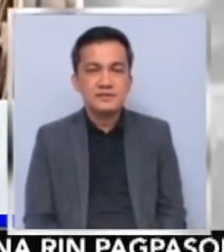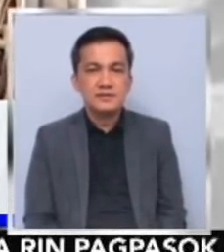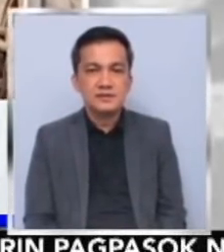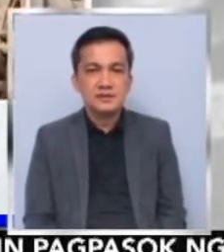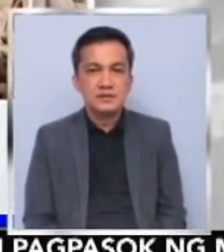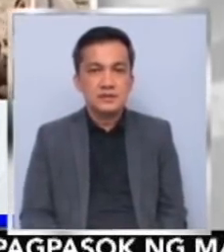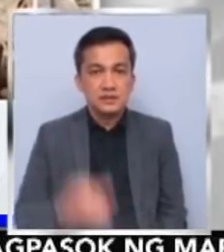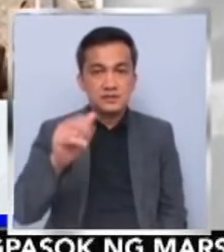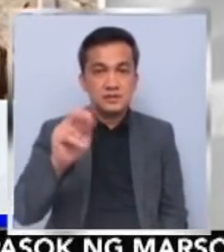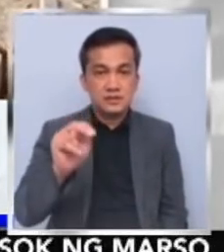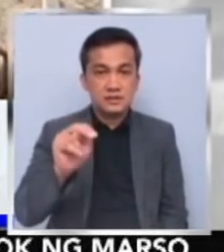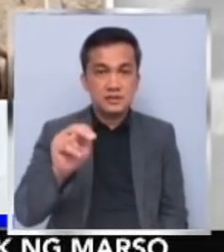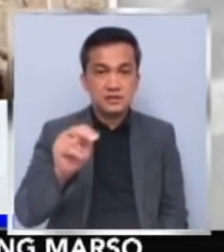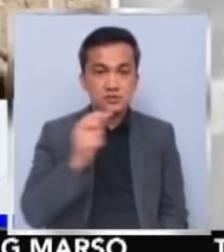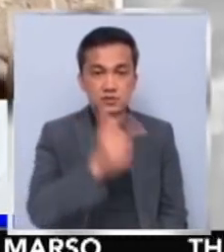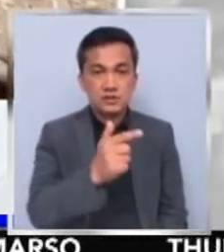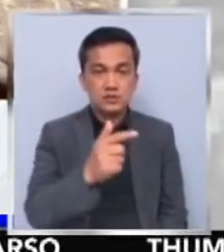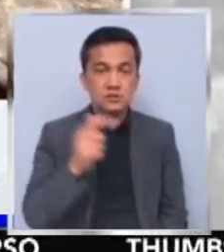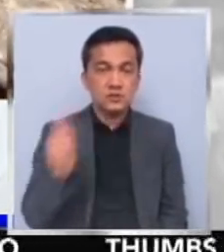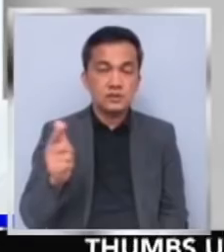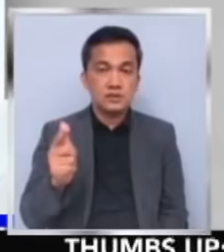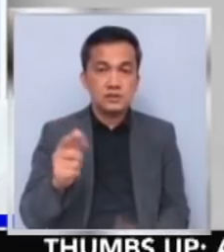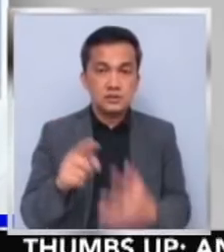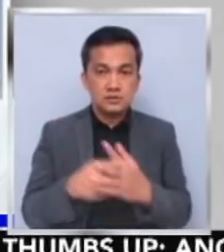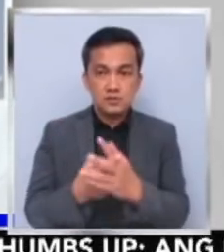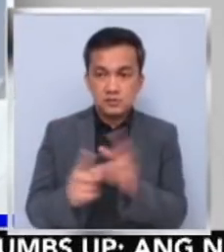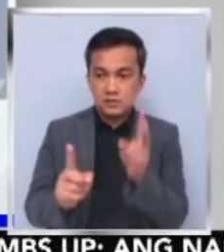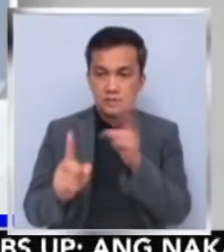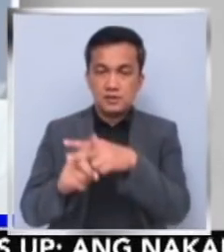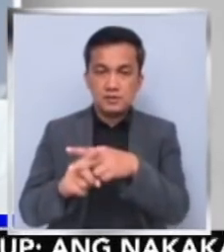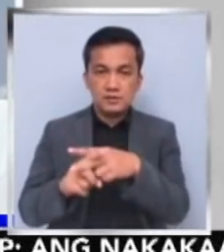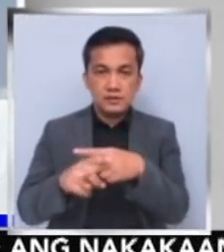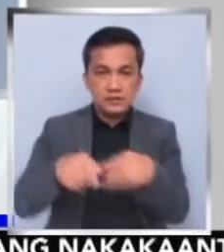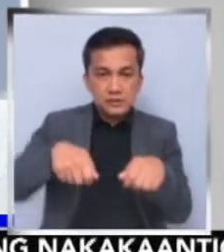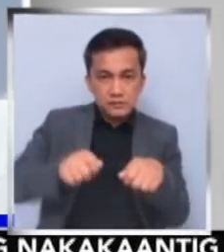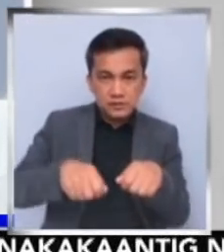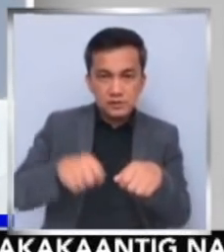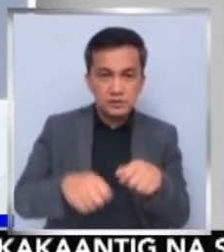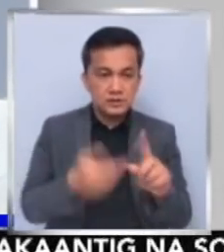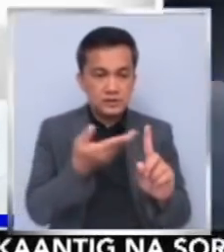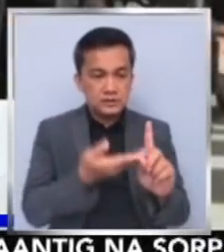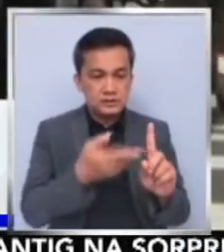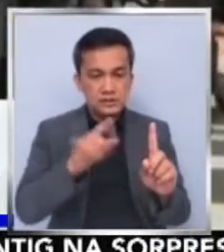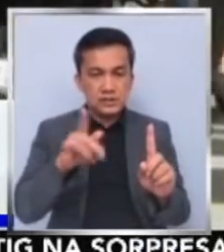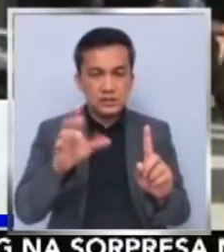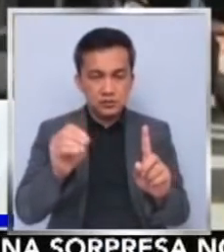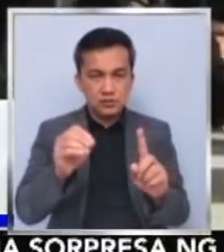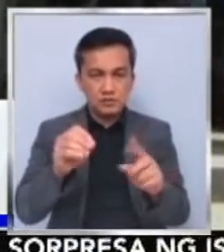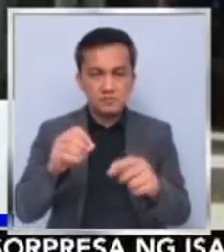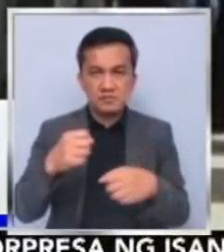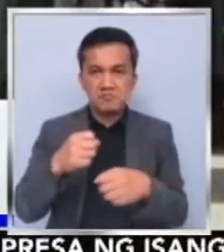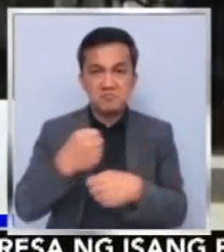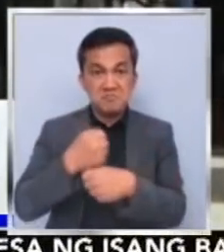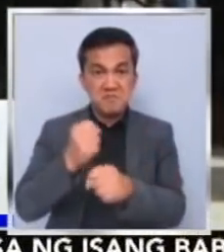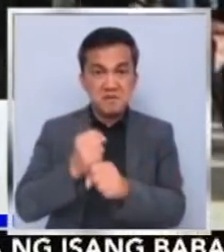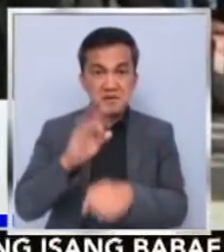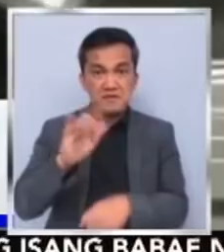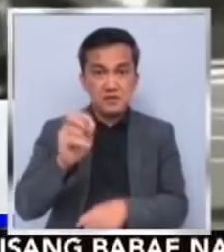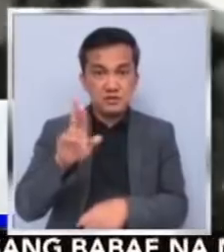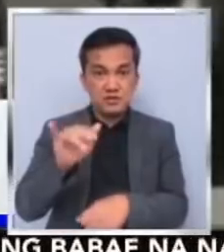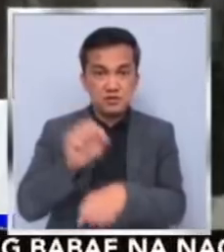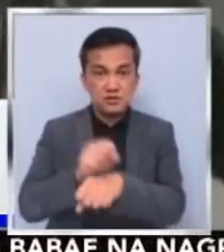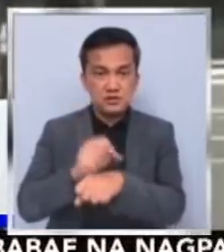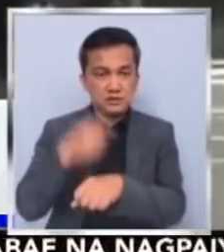January 2020 pa na mag-umpisang mag-apply ang mekanikong si Leandro bilang factory worker sa Taiwan. Pero dahil ipinahinto ng Taiwan